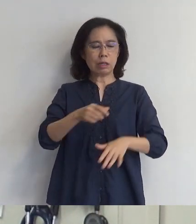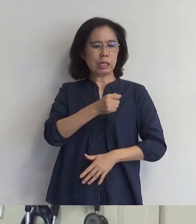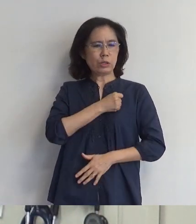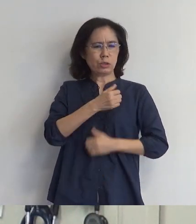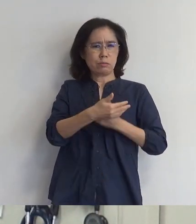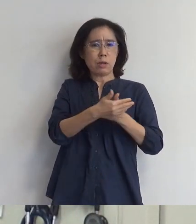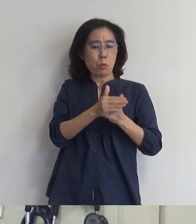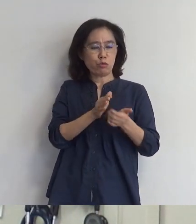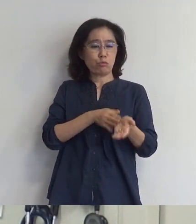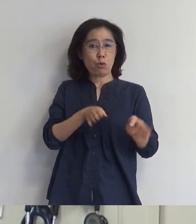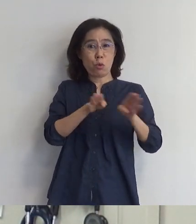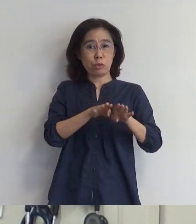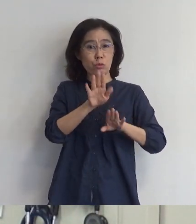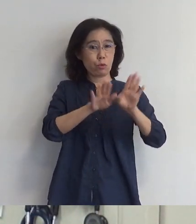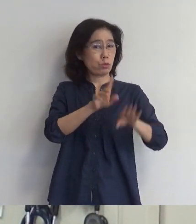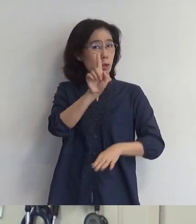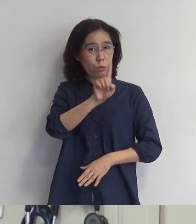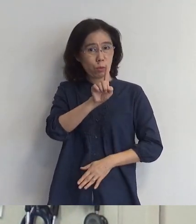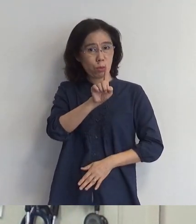どうなっているのでしょうか。